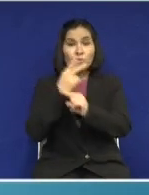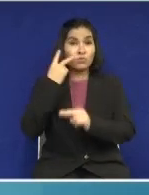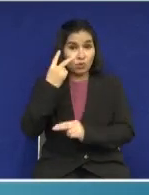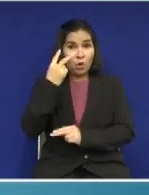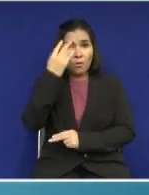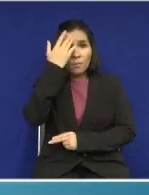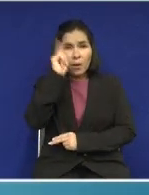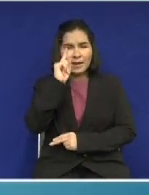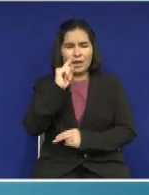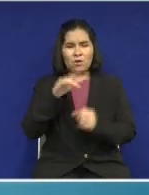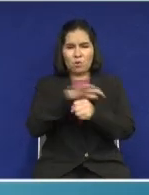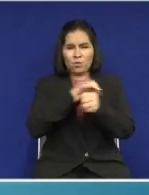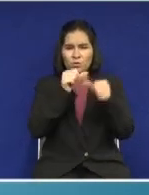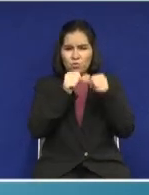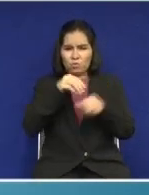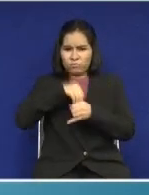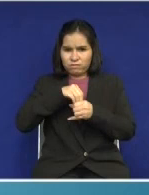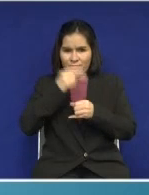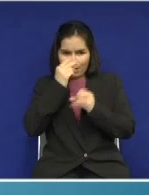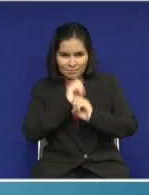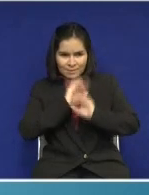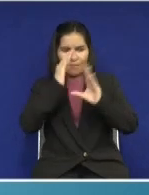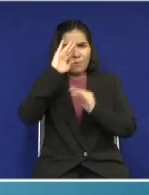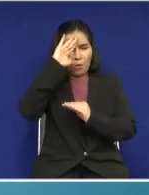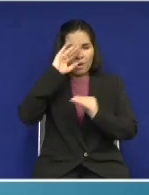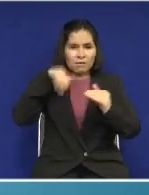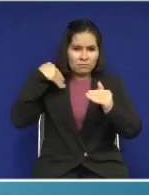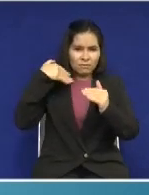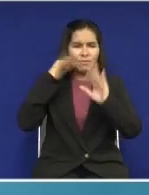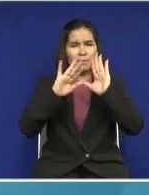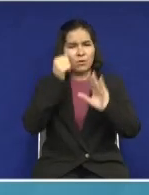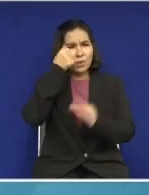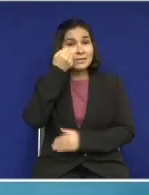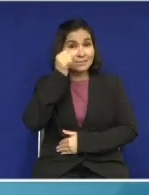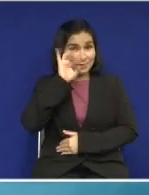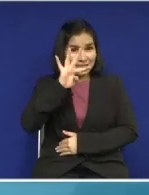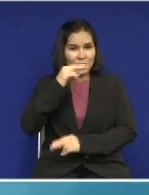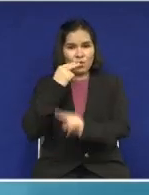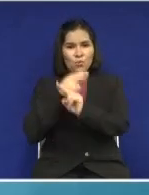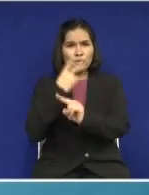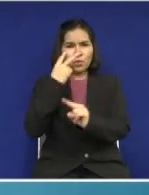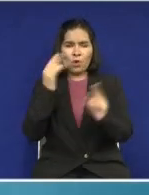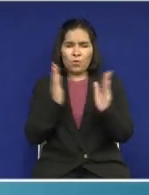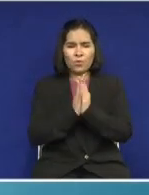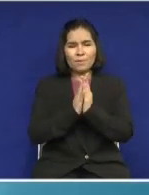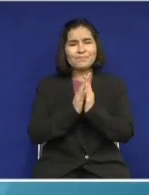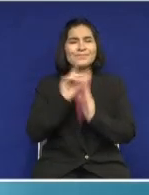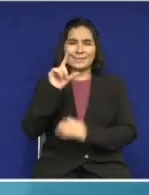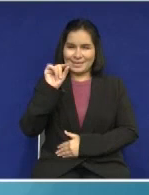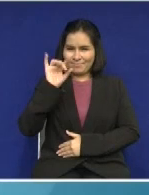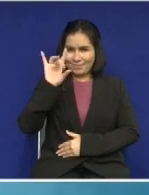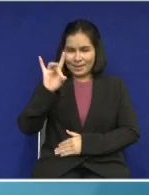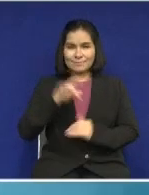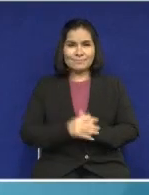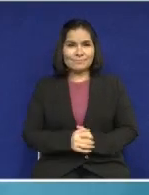ยะฟักตัวที่ยาวที่สุดอยู่ที่14วันนั่นหมายความว่า2เท่าก็คือ28วันค่ะเลย28